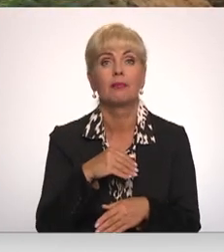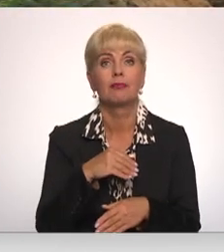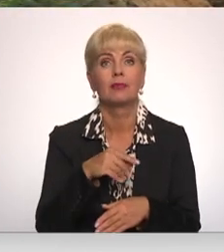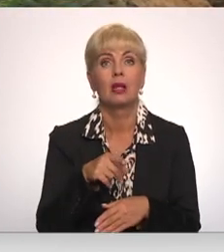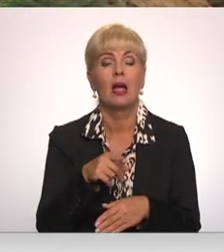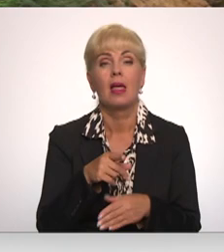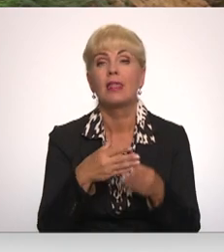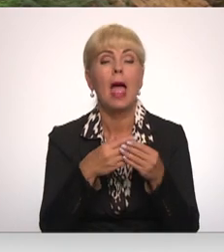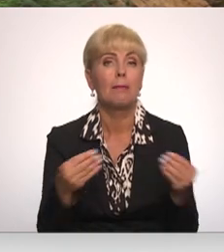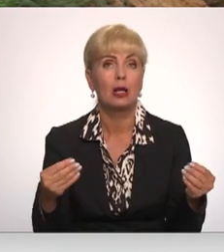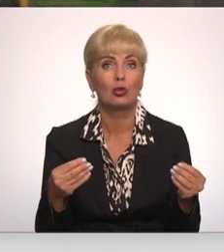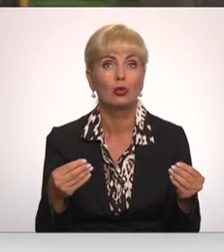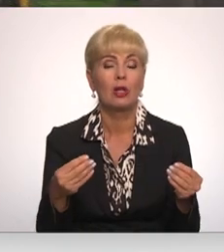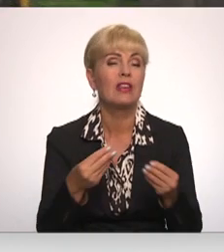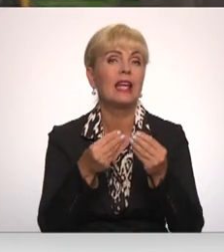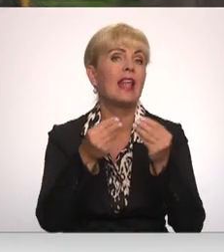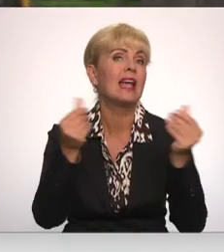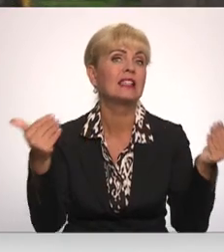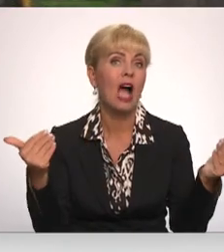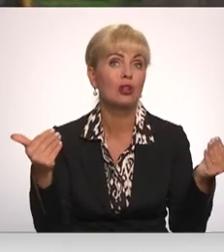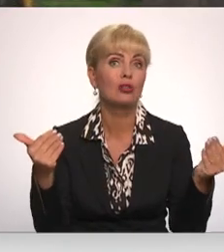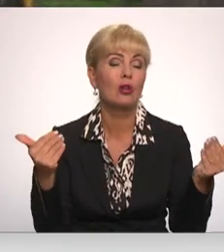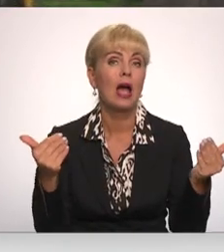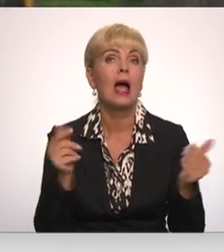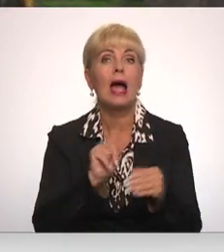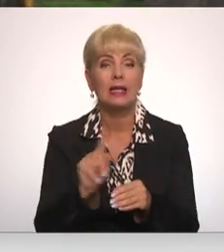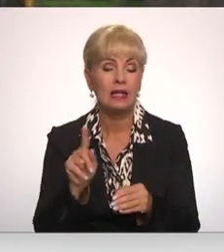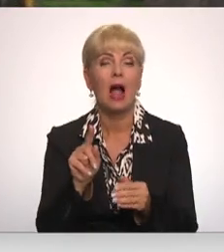viņi nepazuda, viņi neizgaisa. Viņam ir radusies